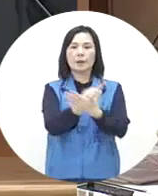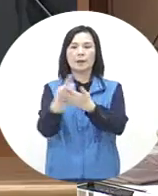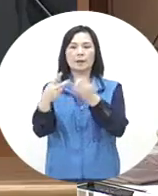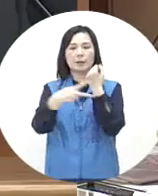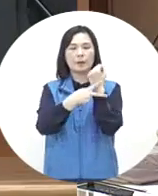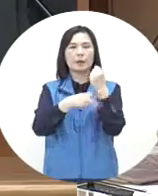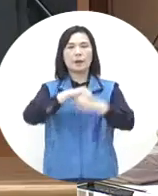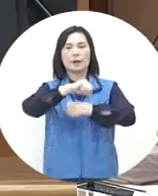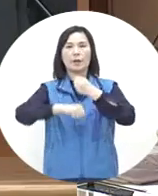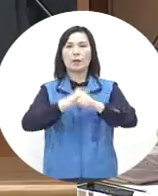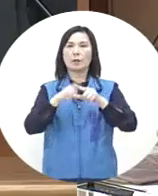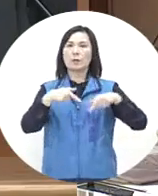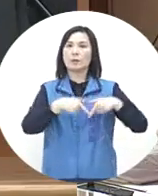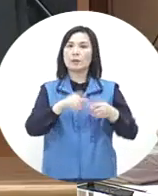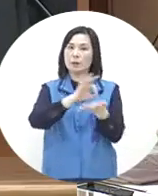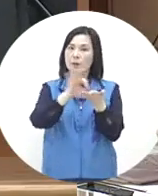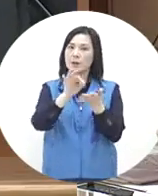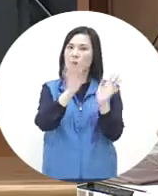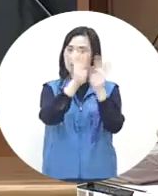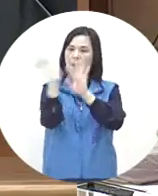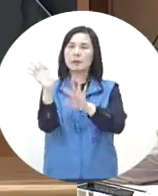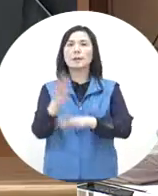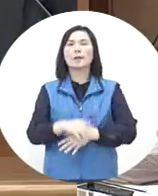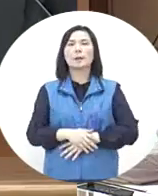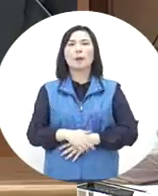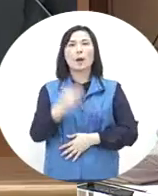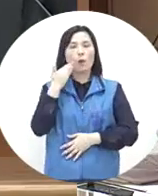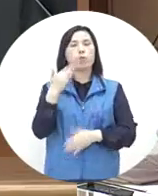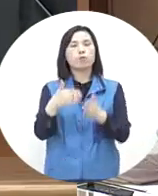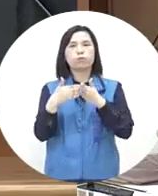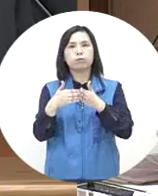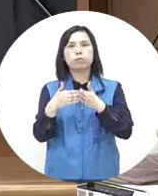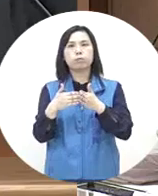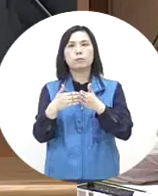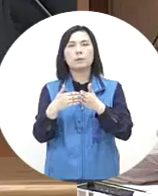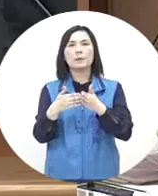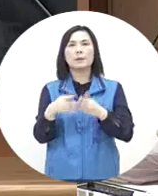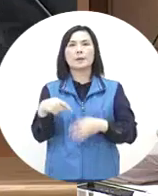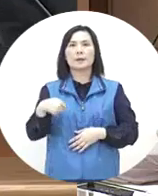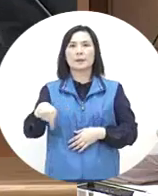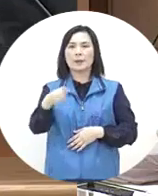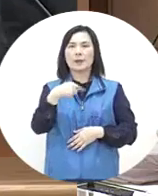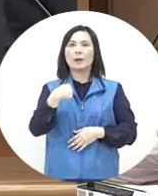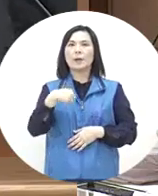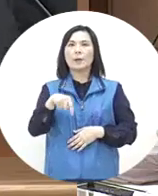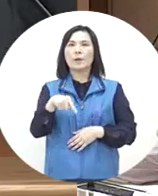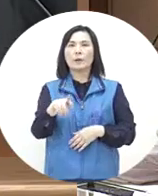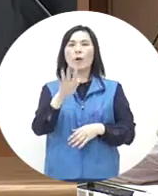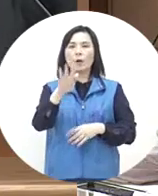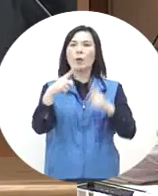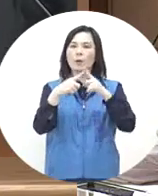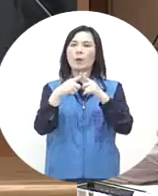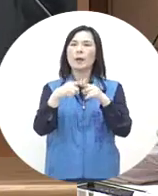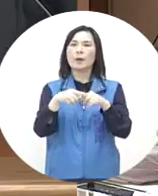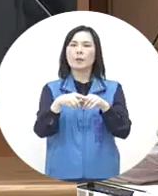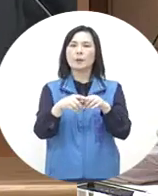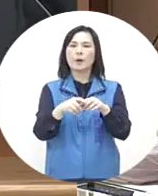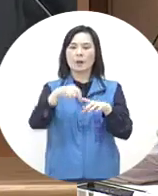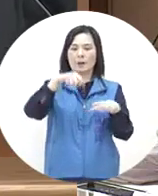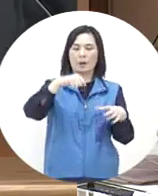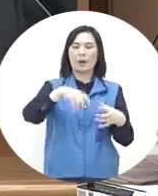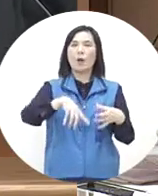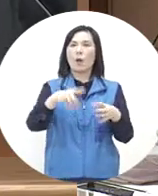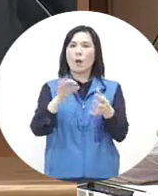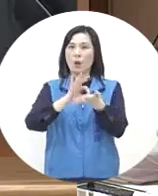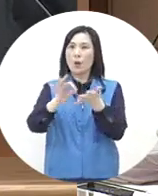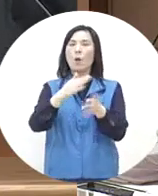的量，还有情形状况，如果真的有这个需要，而且有人会去学这个操作，那我们也可以去做这个考量。